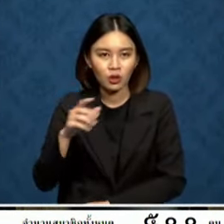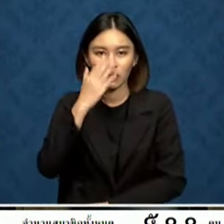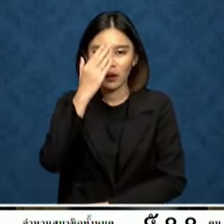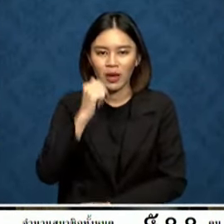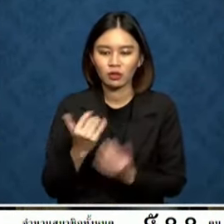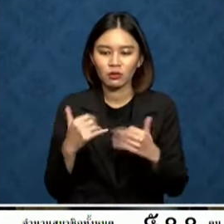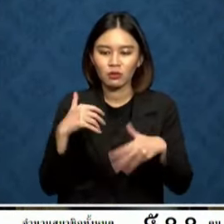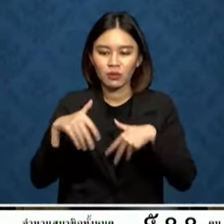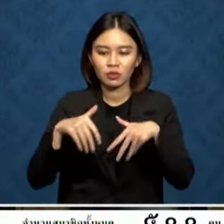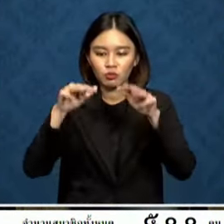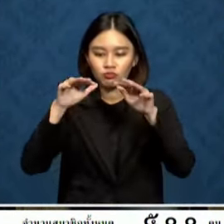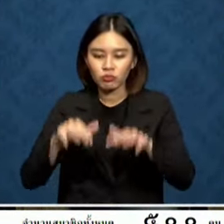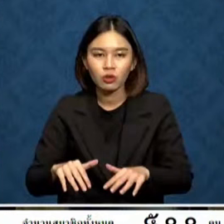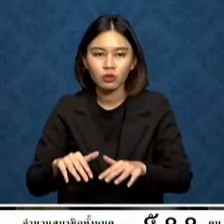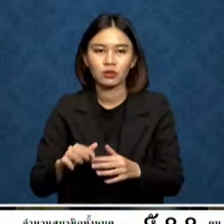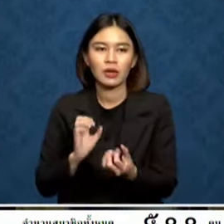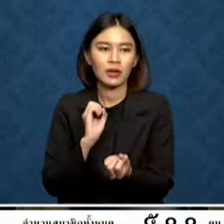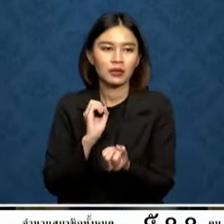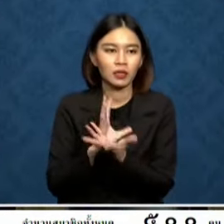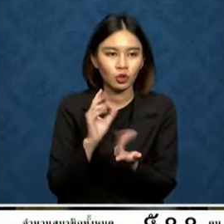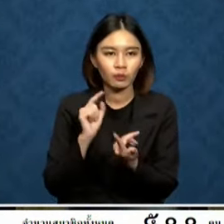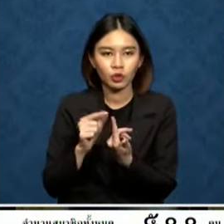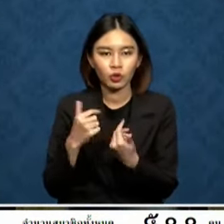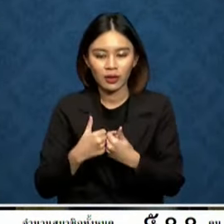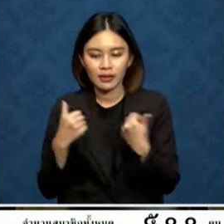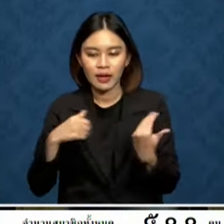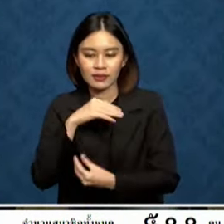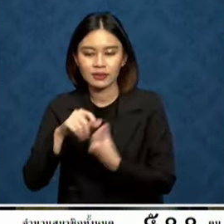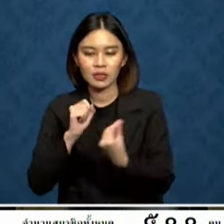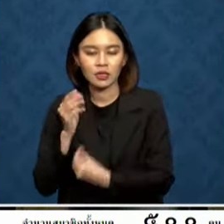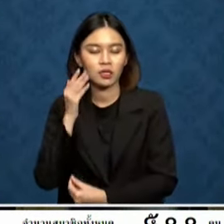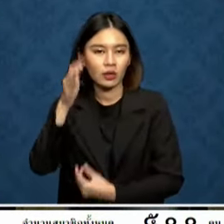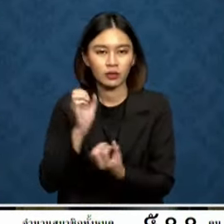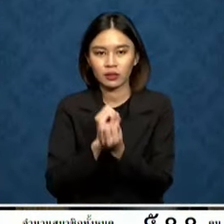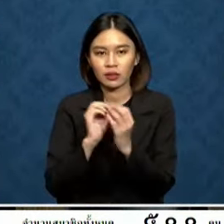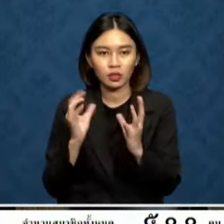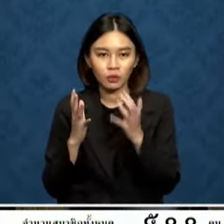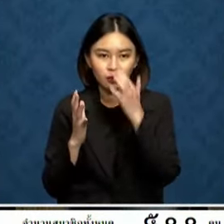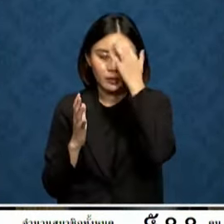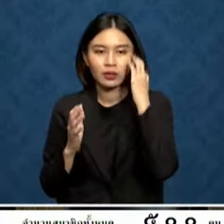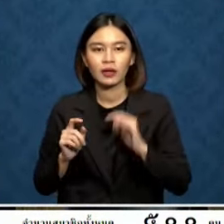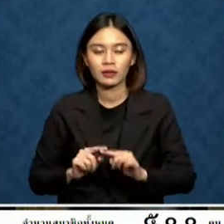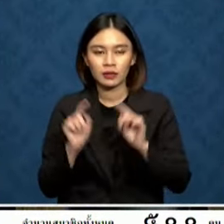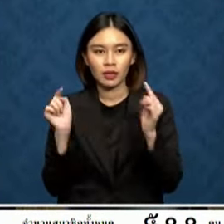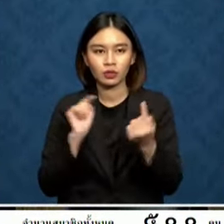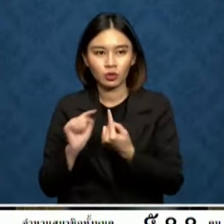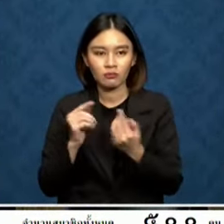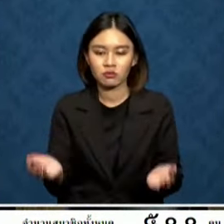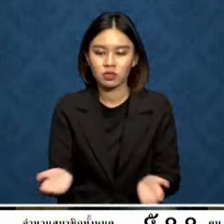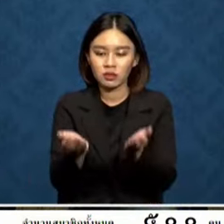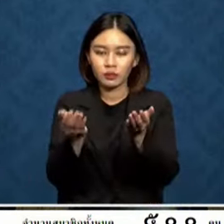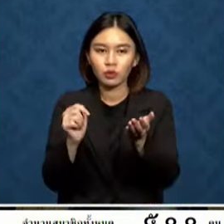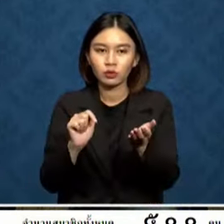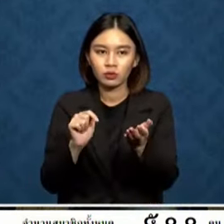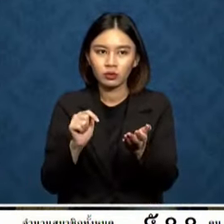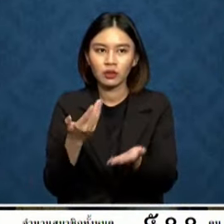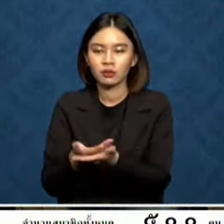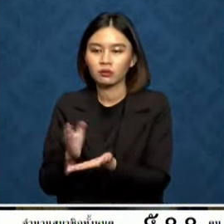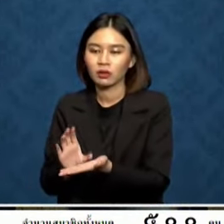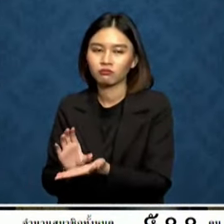รุนแรงไม่ให้ส่งผลกระทบต่อการขยายตัวทางเศรษฐกิจในอนาคตแต่การสนับสนุนทุ่ม